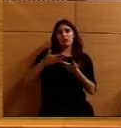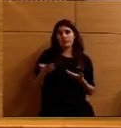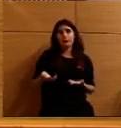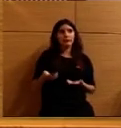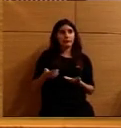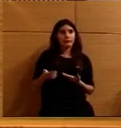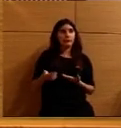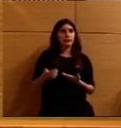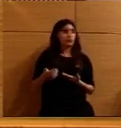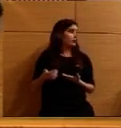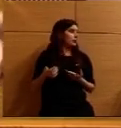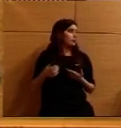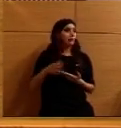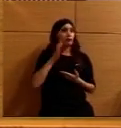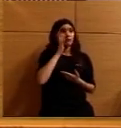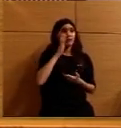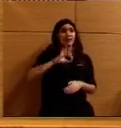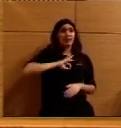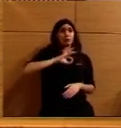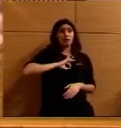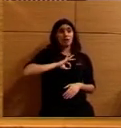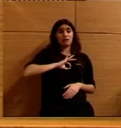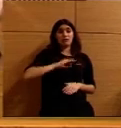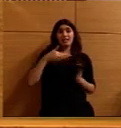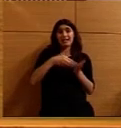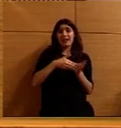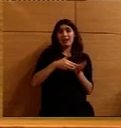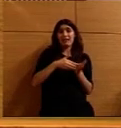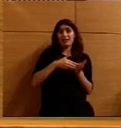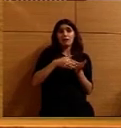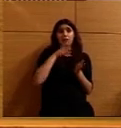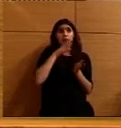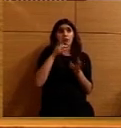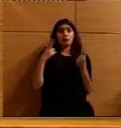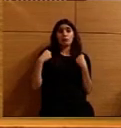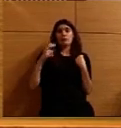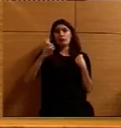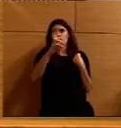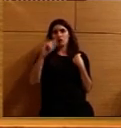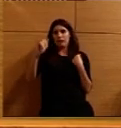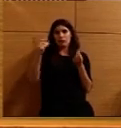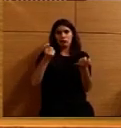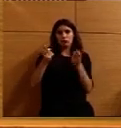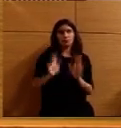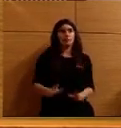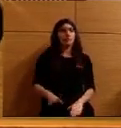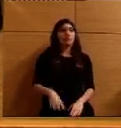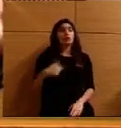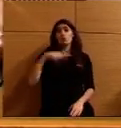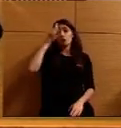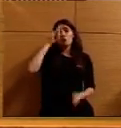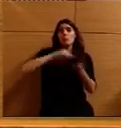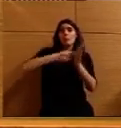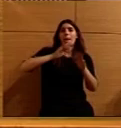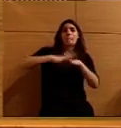És un poc, la feina de la Diputació és arribar on no s'arriba, perquè els altres municipis més o menys ho tenien controlat. És un poc per ahí. Entonces, no és tant un